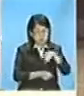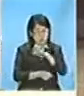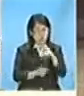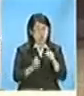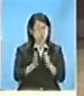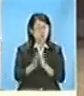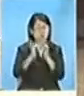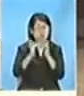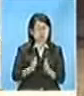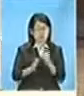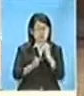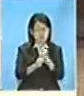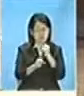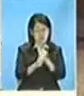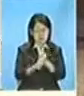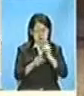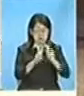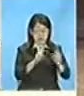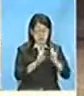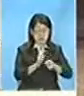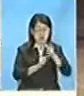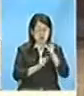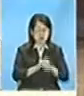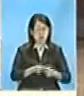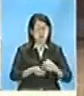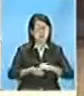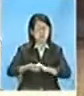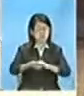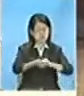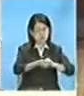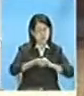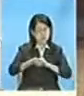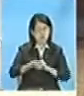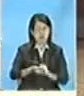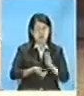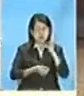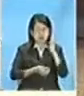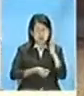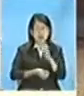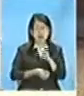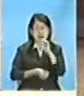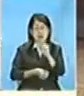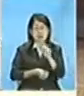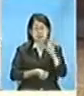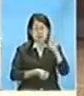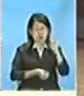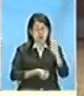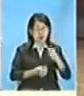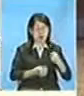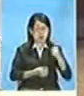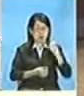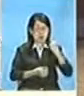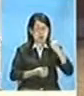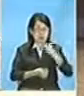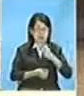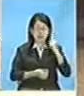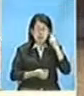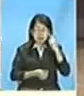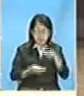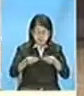วนให้ร่วมมือร่วมใจกันทำให้วุฒิสภาไทยเป็นปึกแผ่นหาวิธีแก้ไขปัญหาร่วม